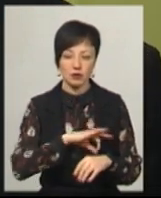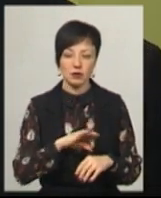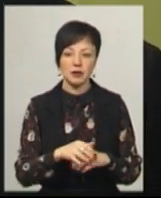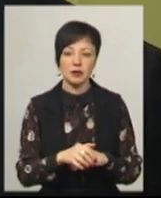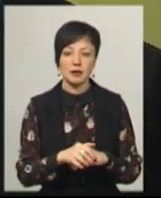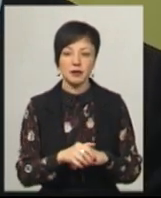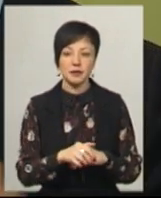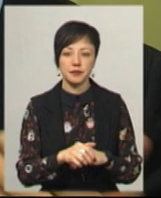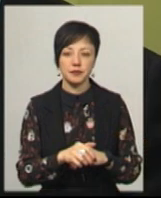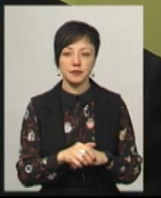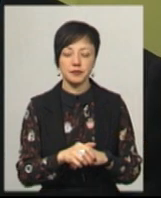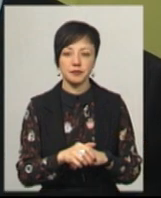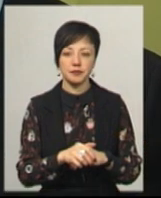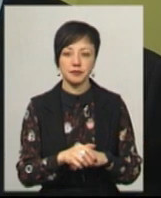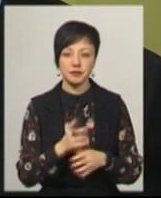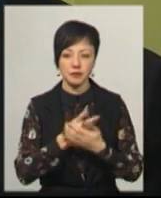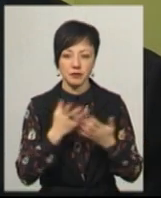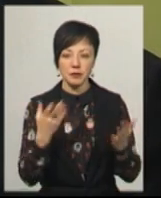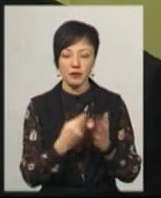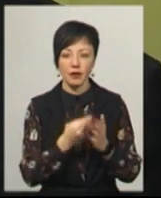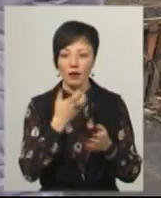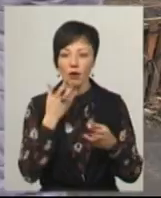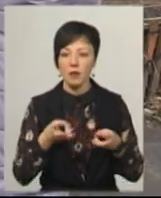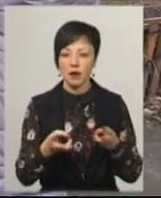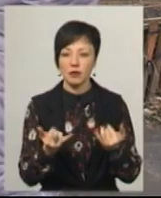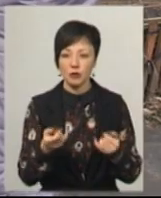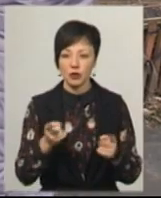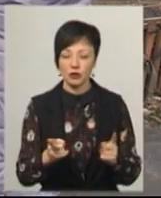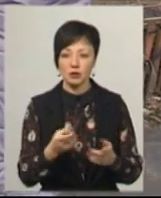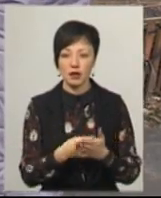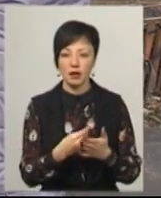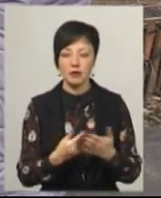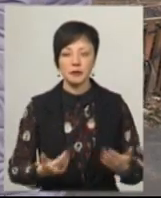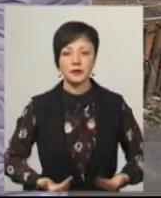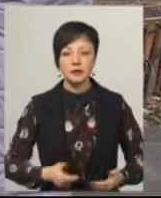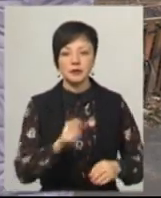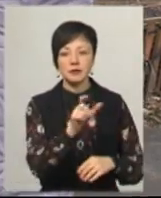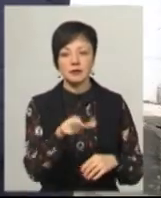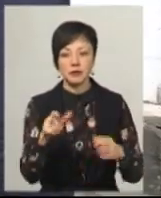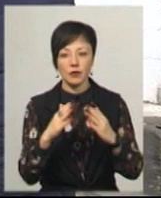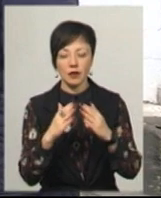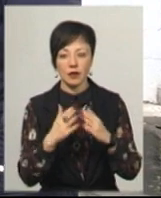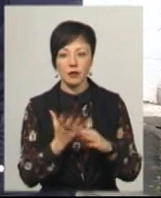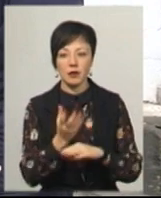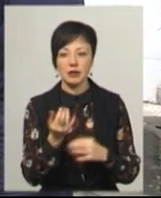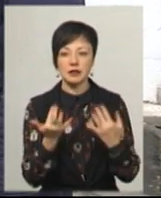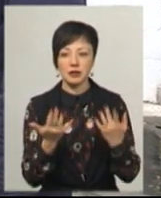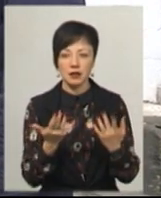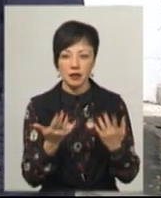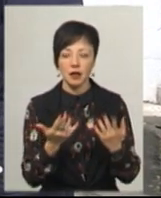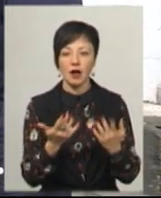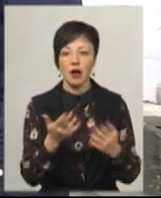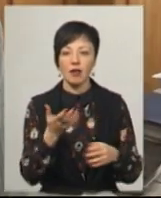а виставили вартість опалення по діючому тарифу. Мешканці будинків платять за опалення стільки, скільки гігакалорій